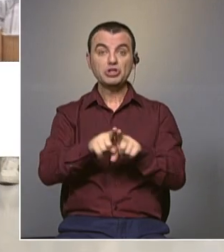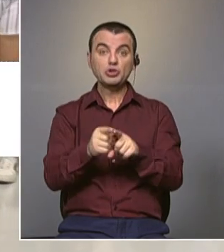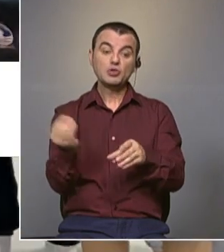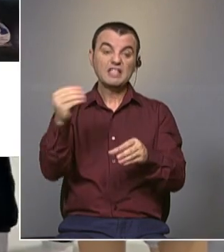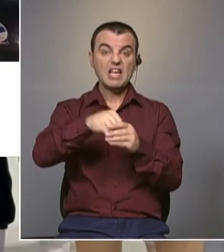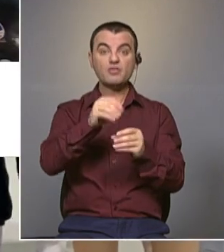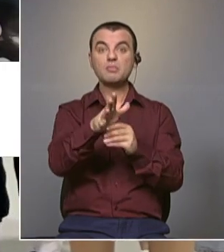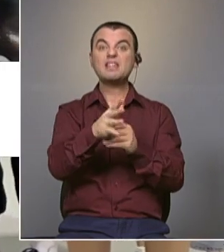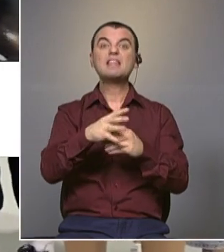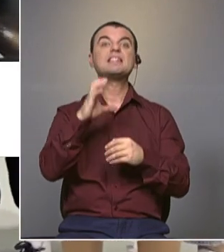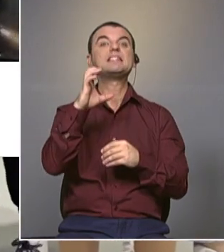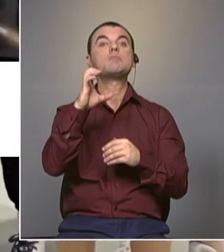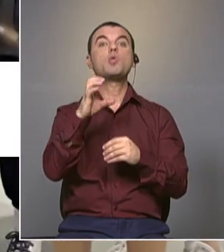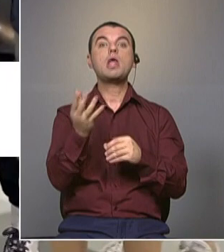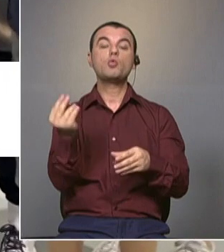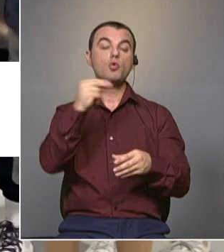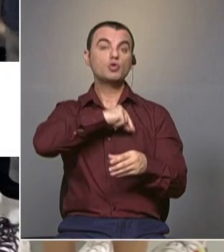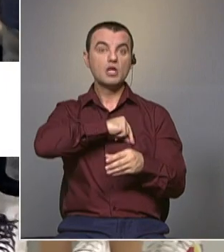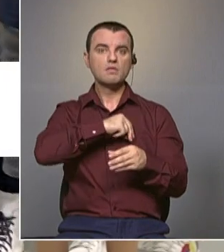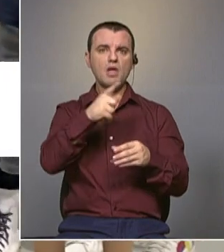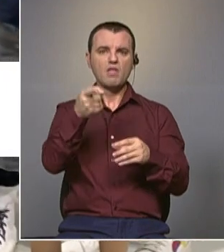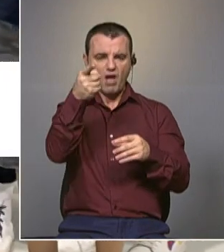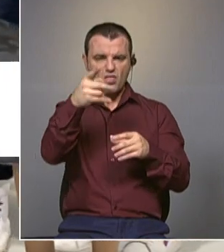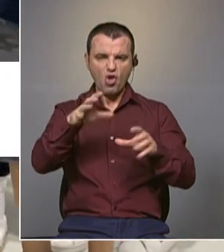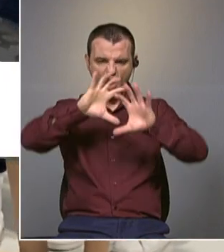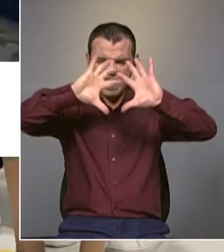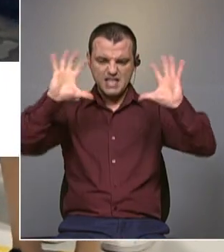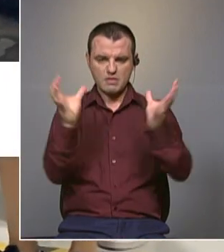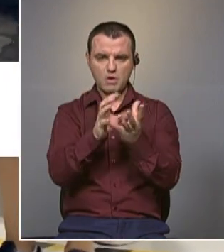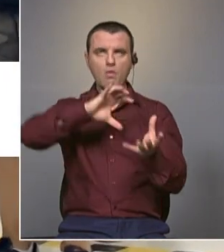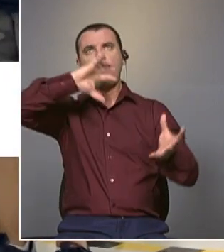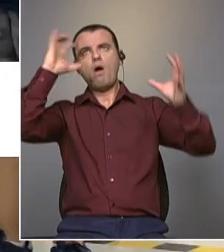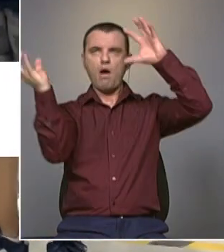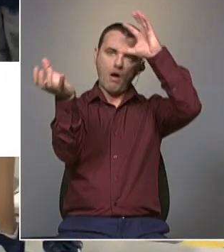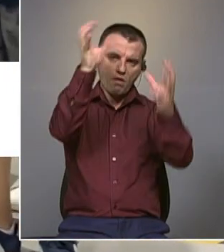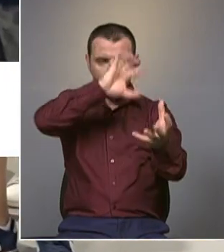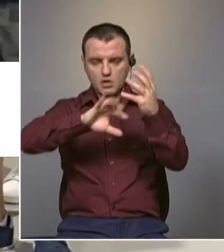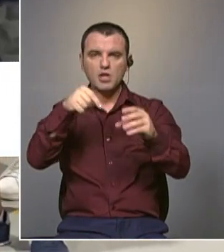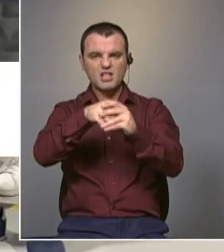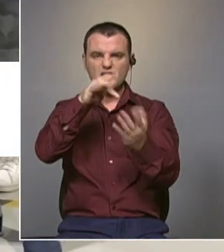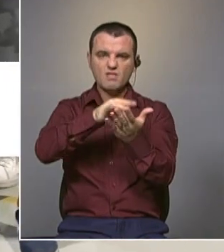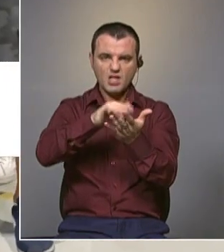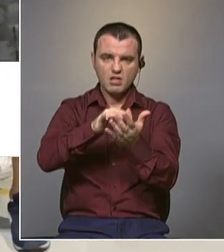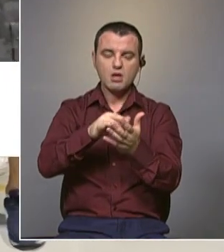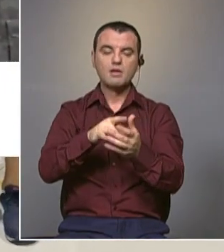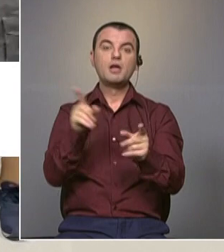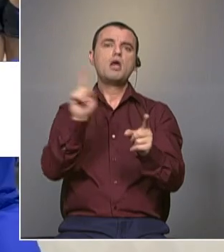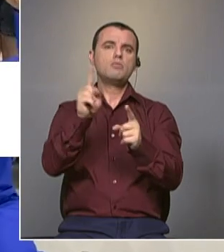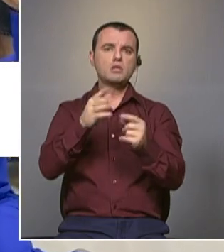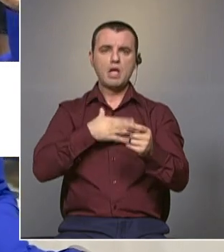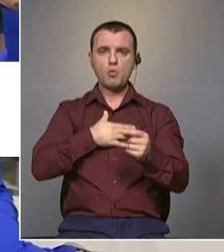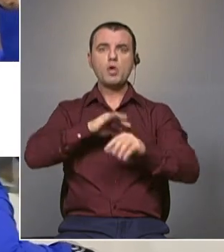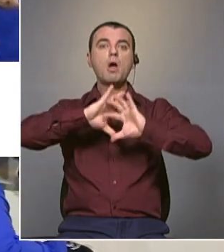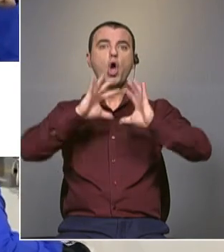в програмата. А е този симулатор, който се върти във всички посоки, ти си по средата и си във всички посоки. Не само, има общо 9